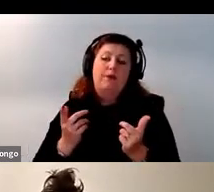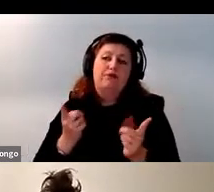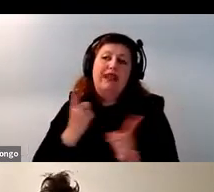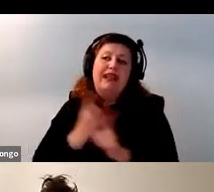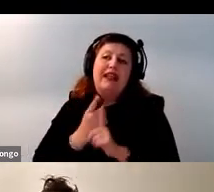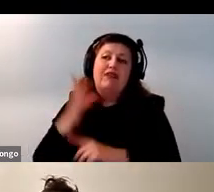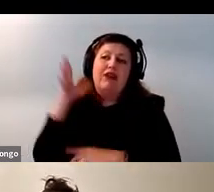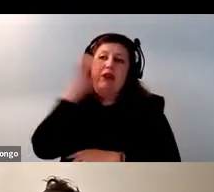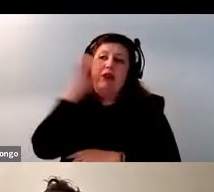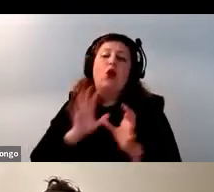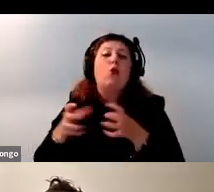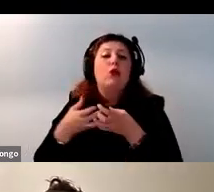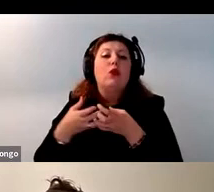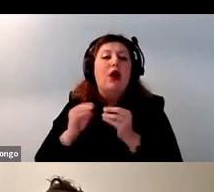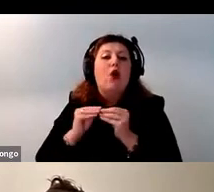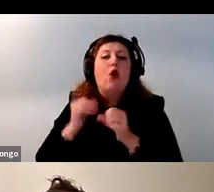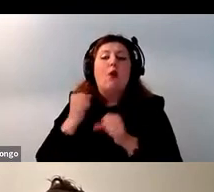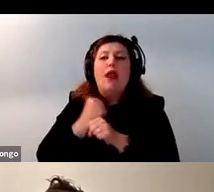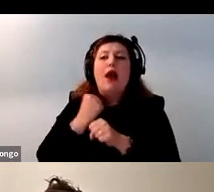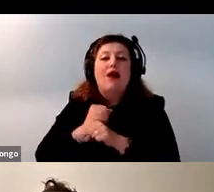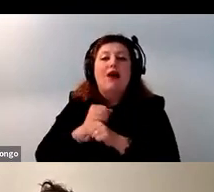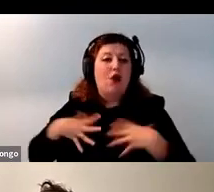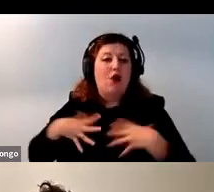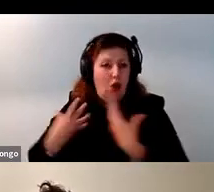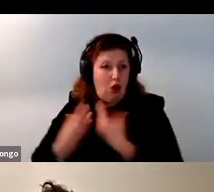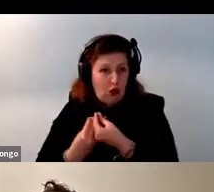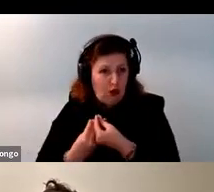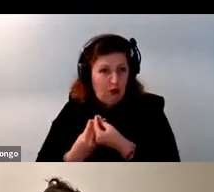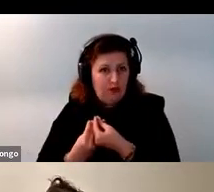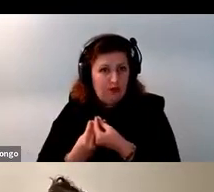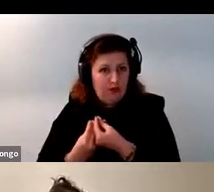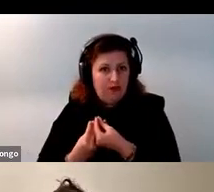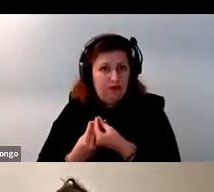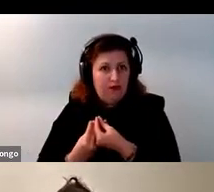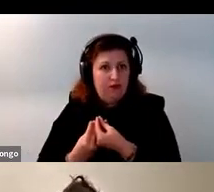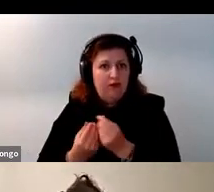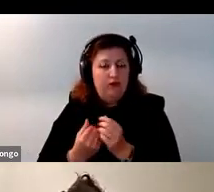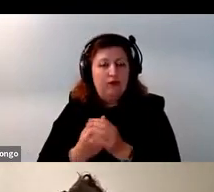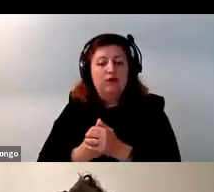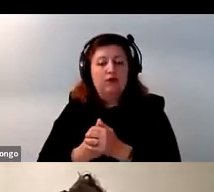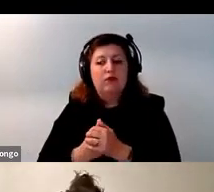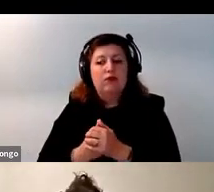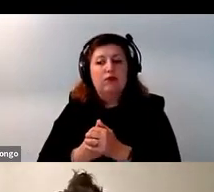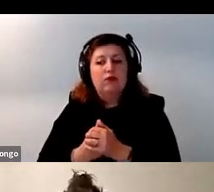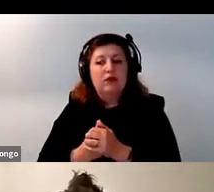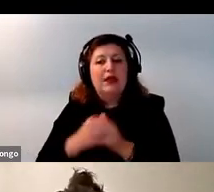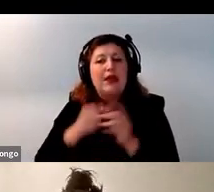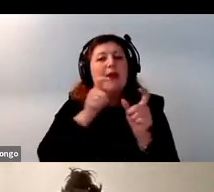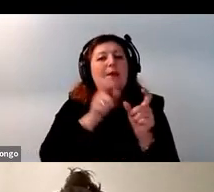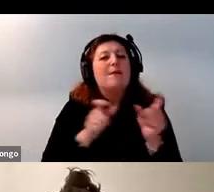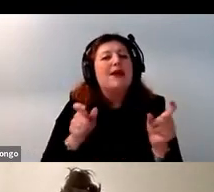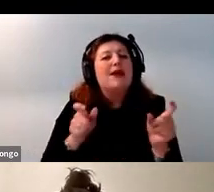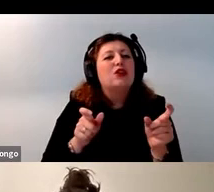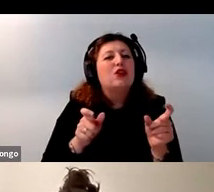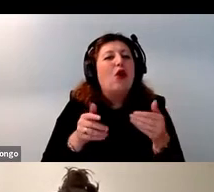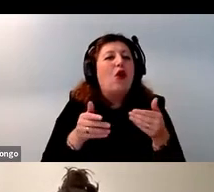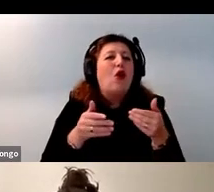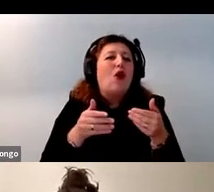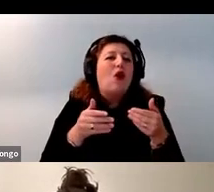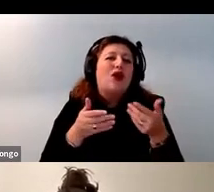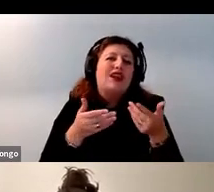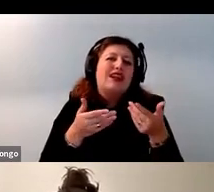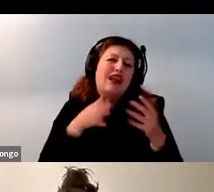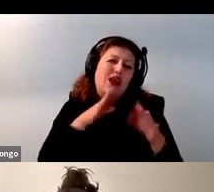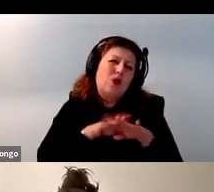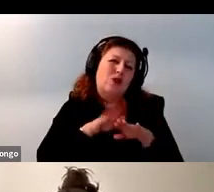abbiamo prevalentemente insomma colloquiato con le persone che erano più vicine, ecco,